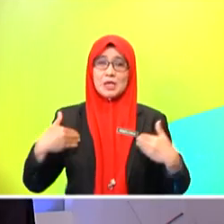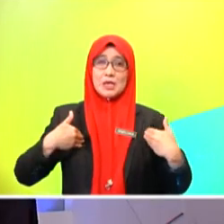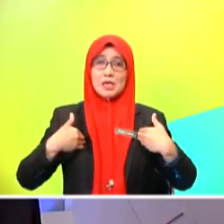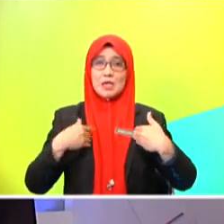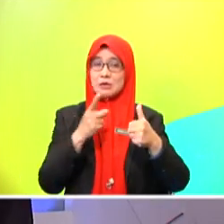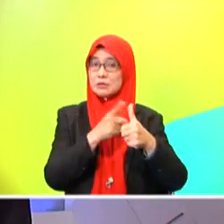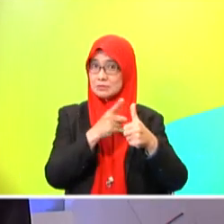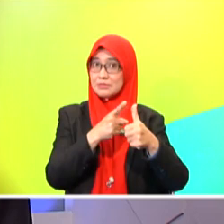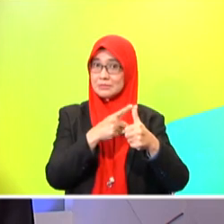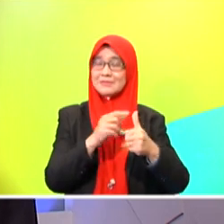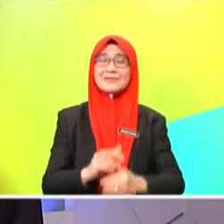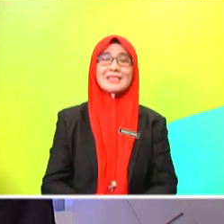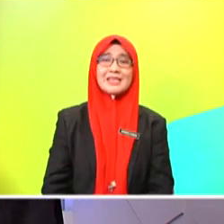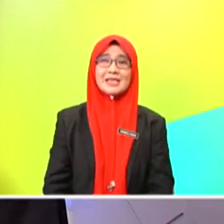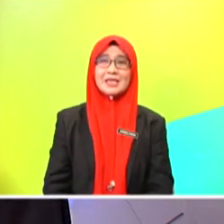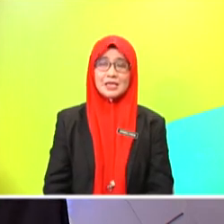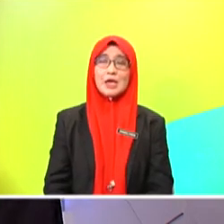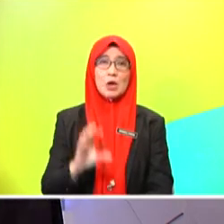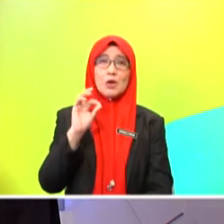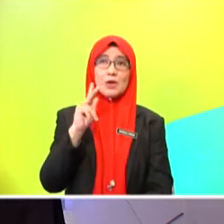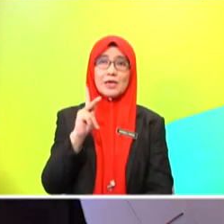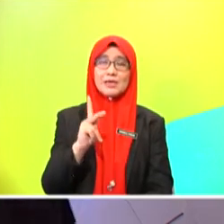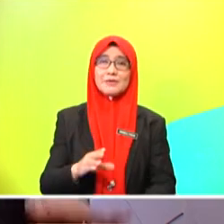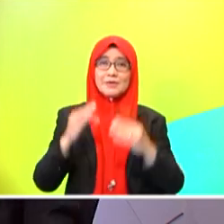yang pertama. Okey, Ria.